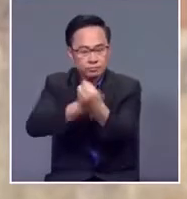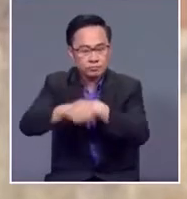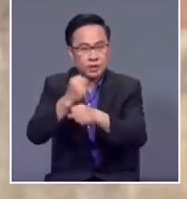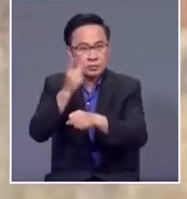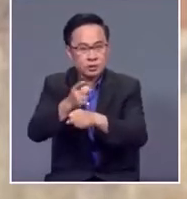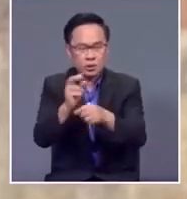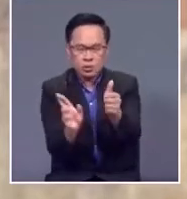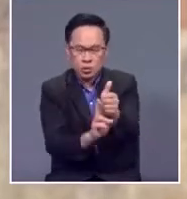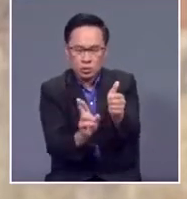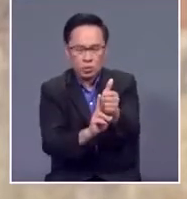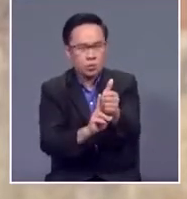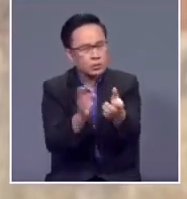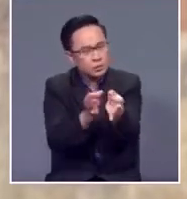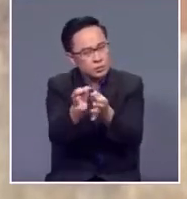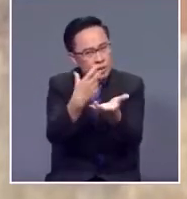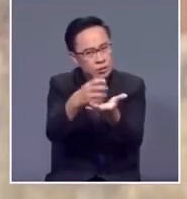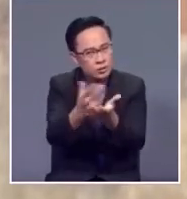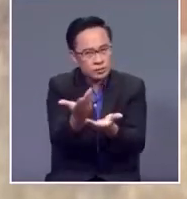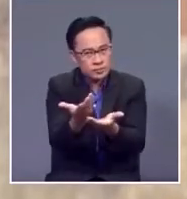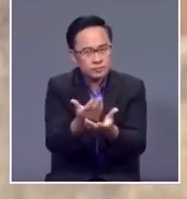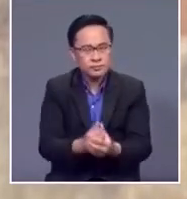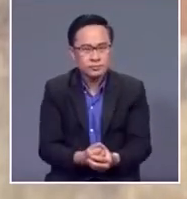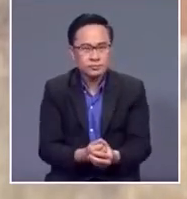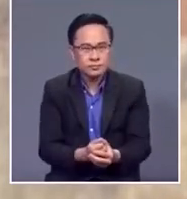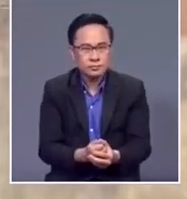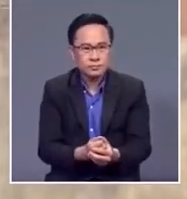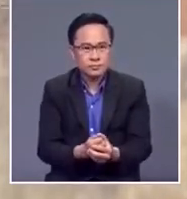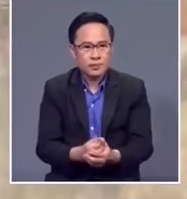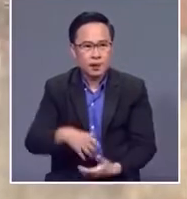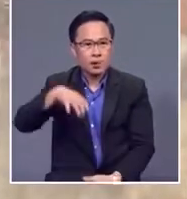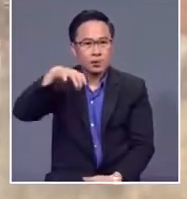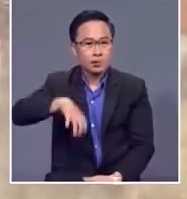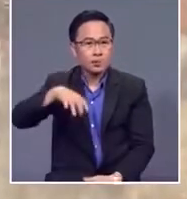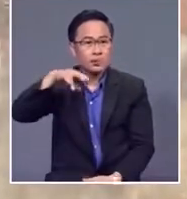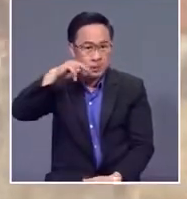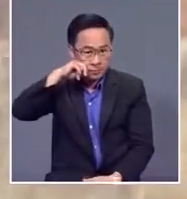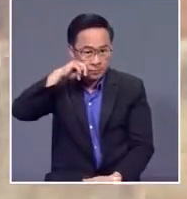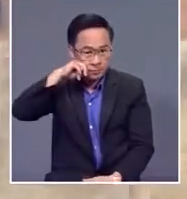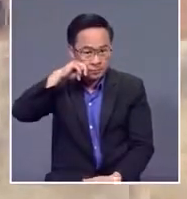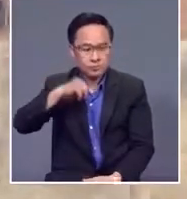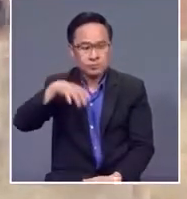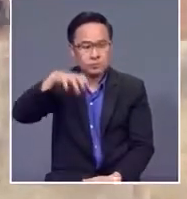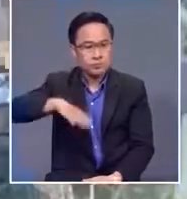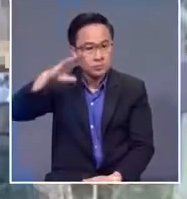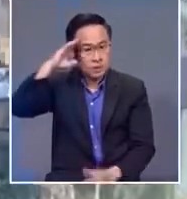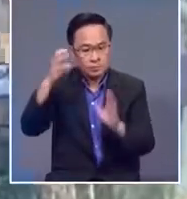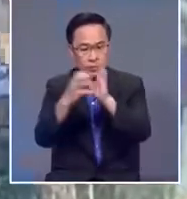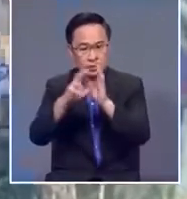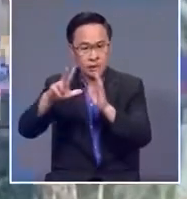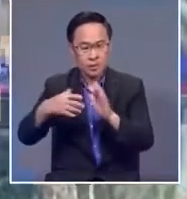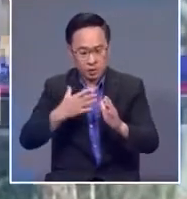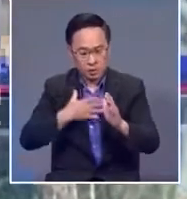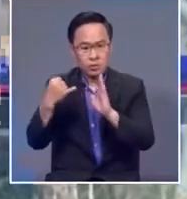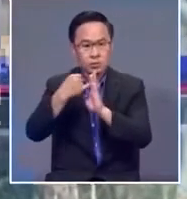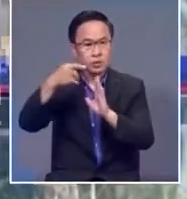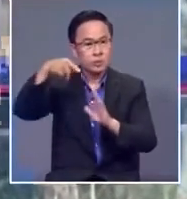ไงคะรายละเอียด ครับรายละเอียดก็คือว่าทางกรมชลประทานกองทัพภาคที่3จังหวัดพิษณุโลกจังหวัดสุโขทัย